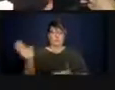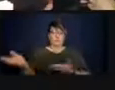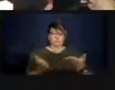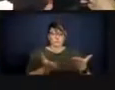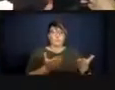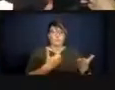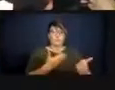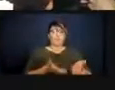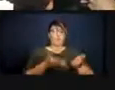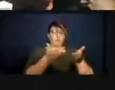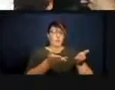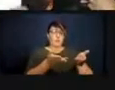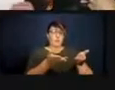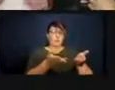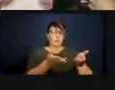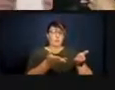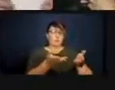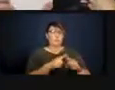iliyopita.